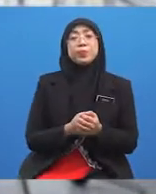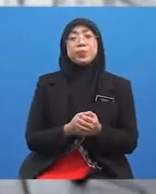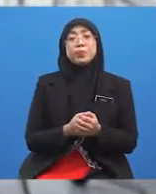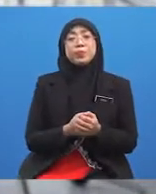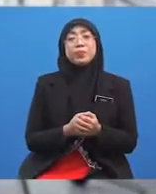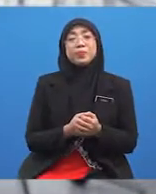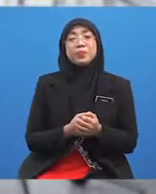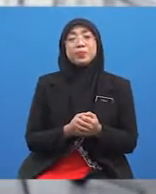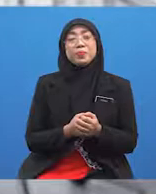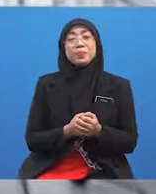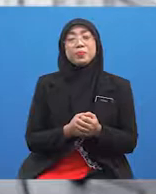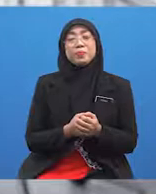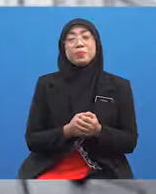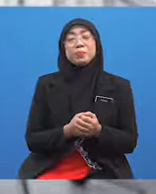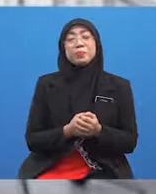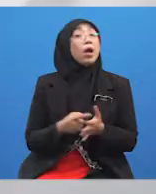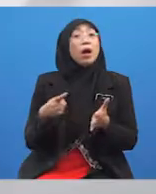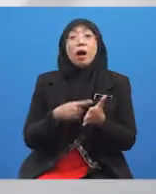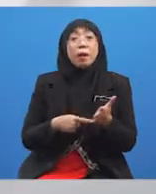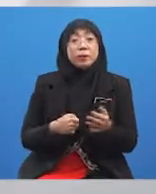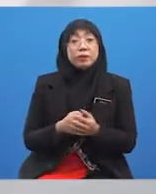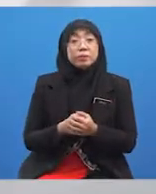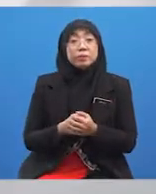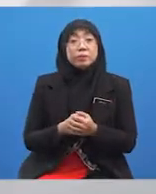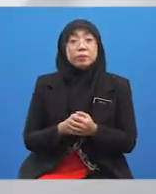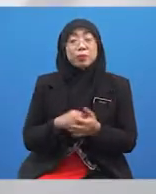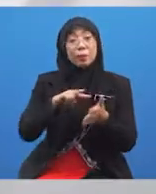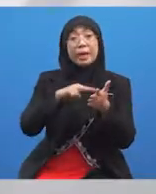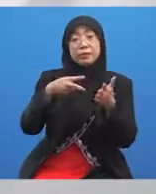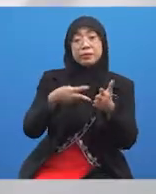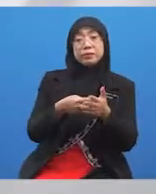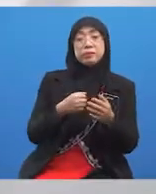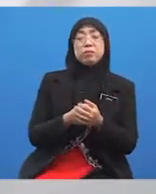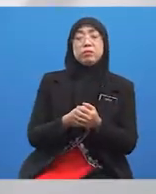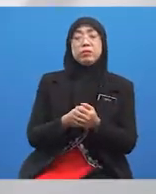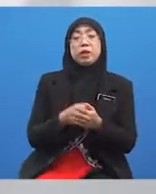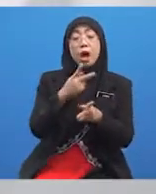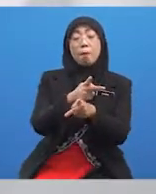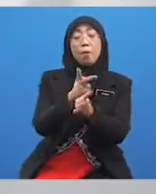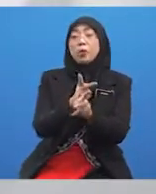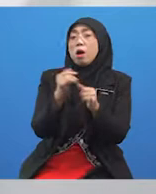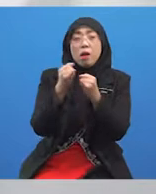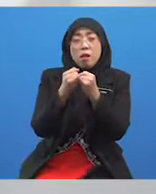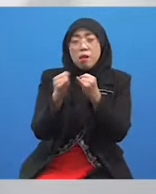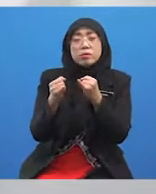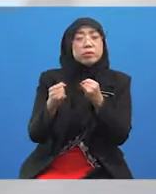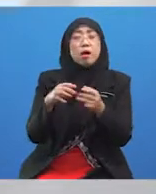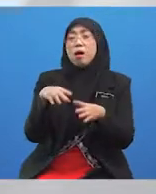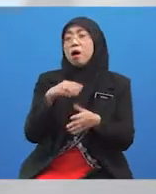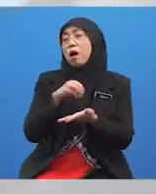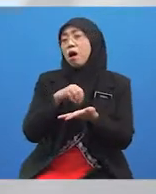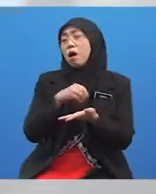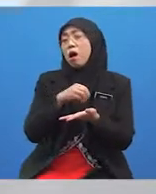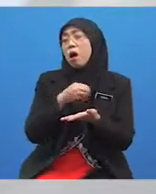pengguna. Proses pembelian produk pengguna merujuk kepada produk akhir yang akan dibeli oleh